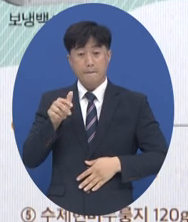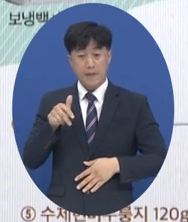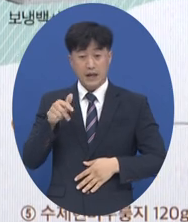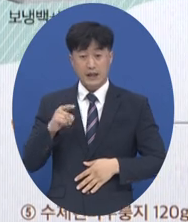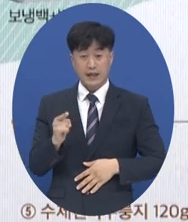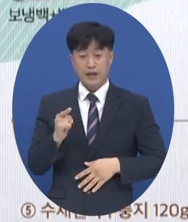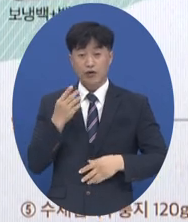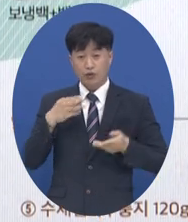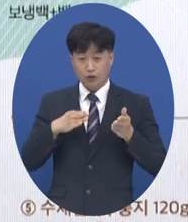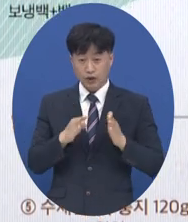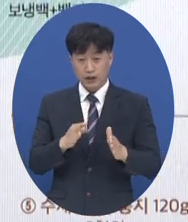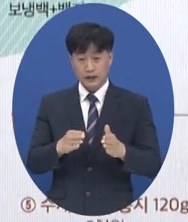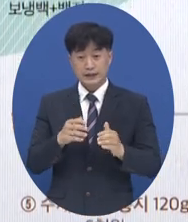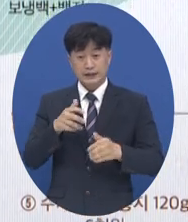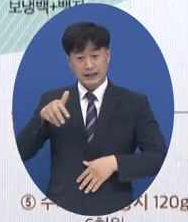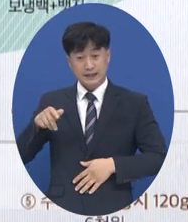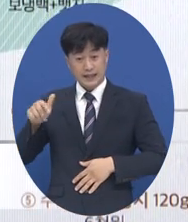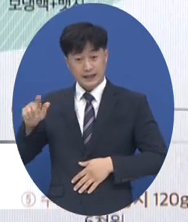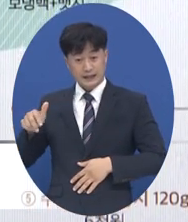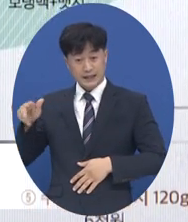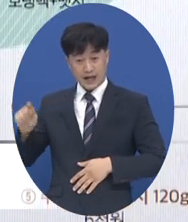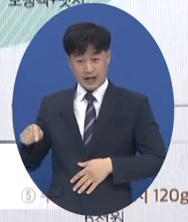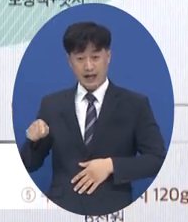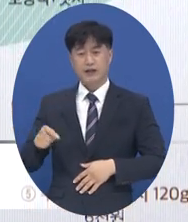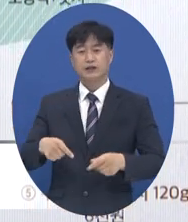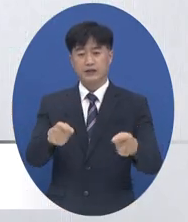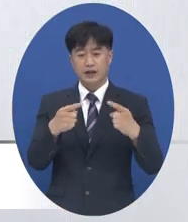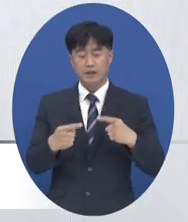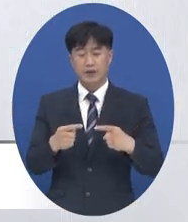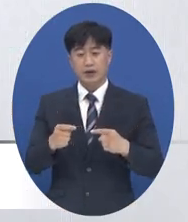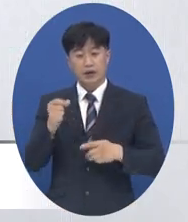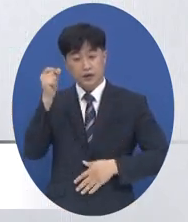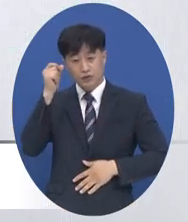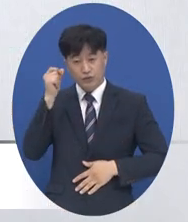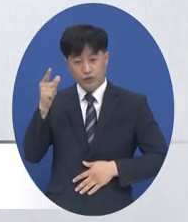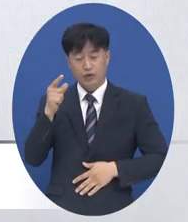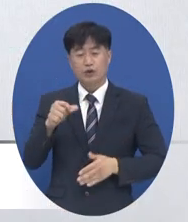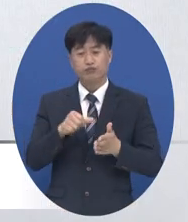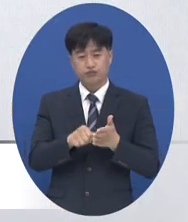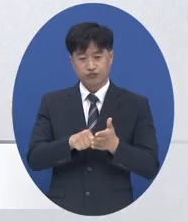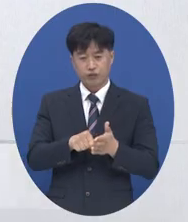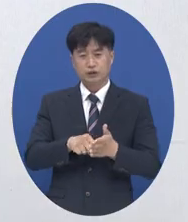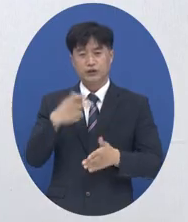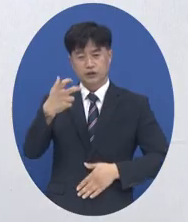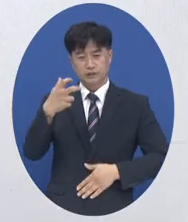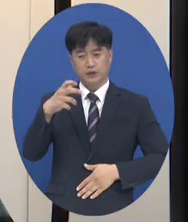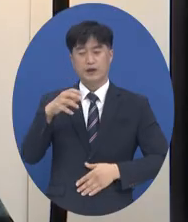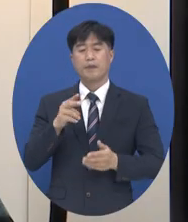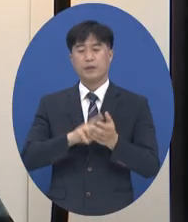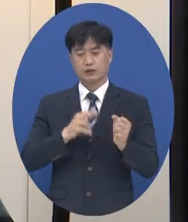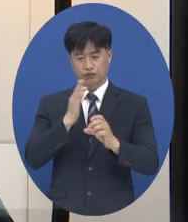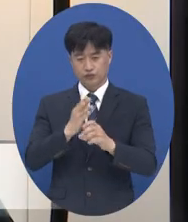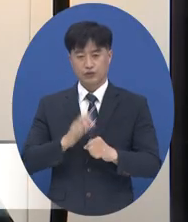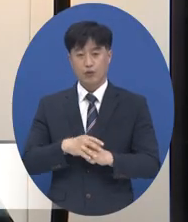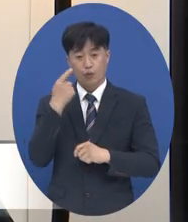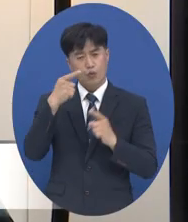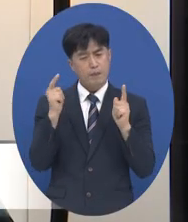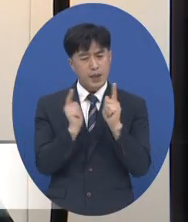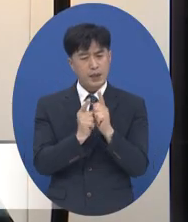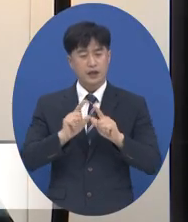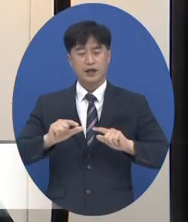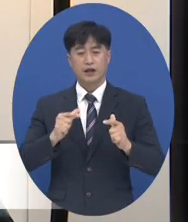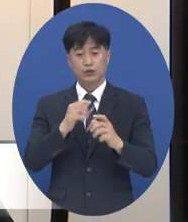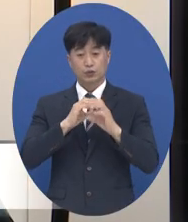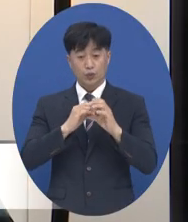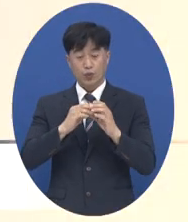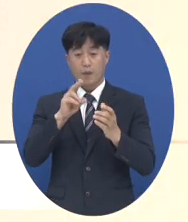쇼핑몰에 입점한 우수상품 중 재수 용품과 선물세트 등 70여개 제품들이 판매 됩니다 비대면 소통 판매는